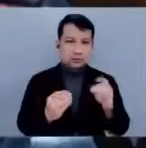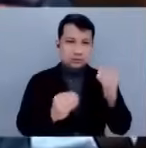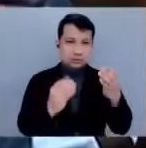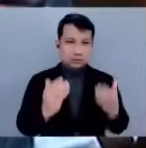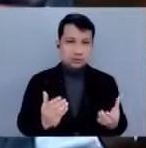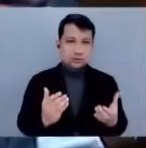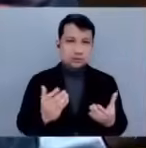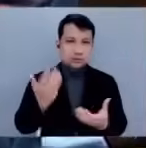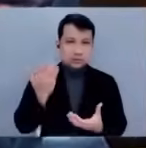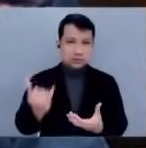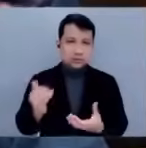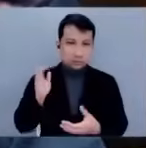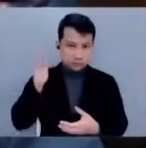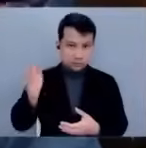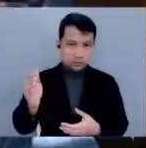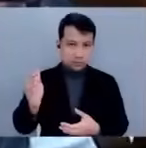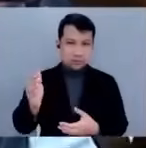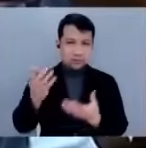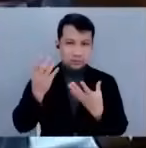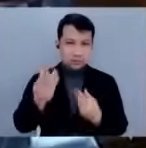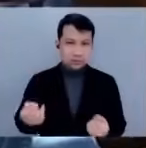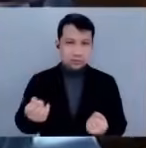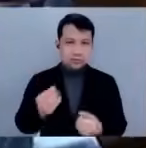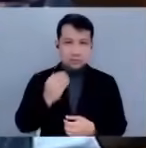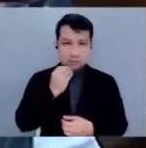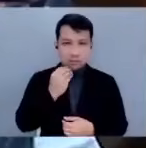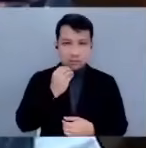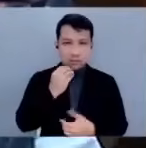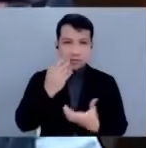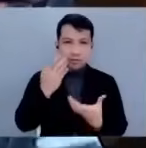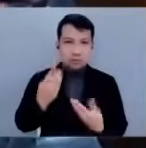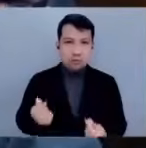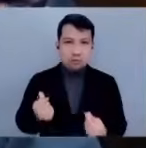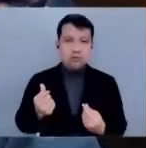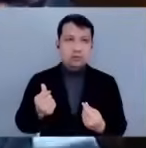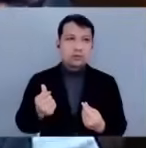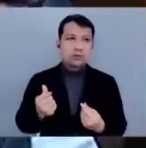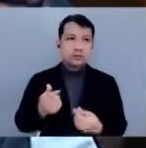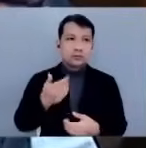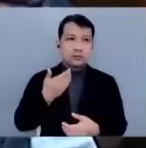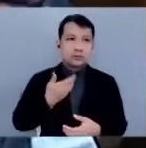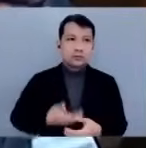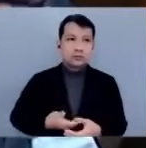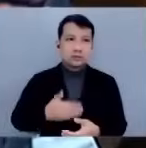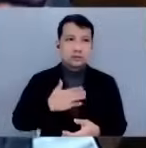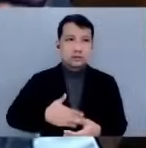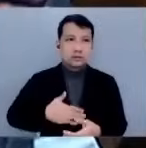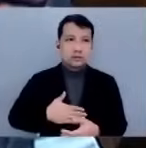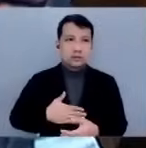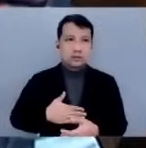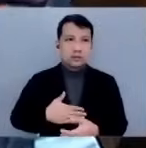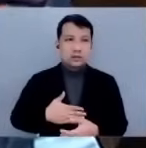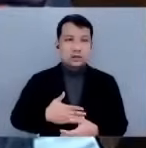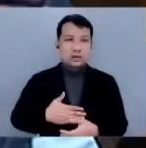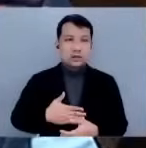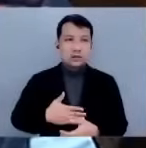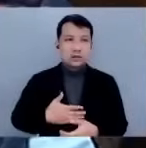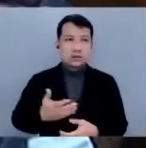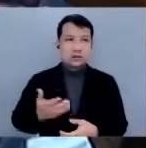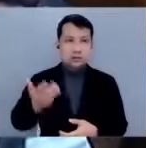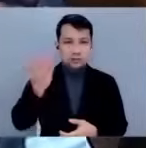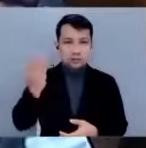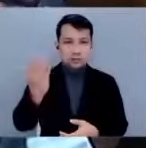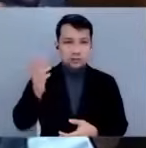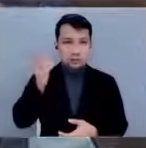ng kinabukasan, mawawalan ng makakain sa pagkainan at ang kalam ng sikmura nito na sana naman ay mapakinggan ng